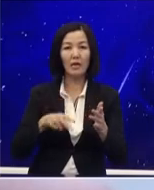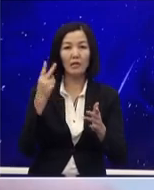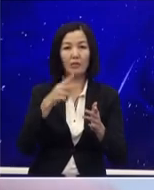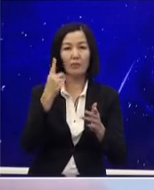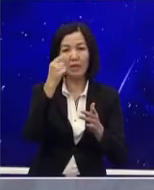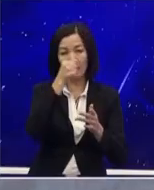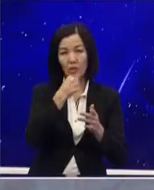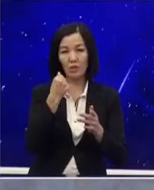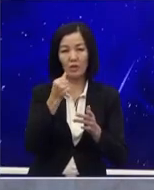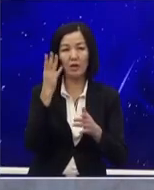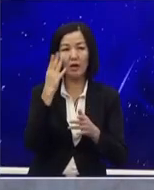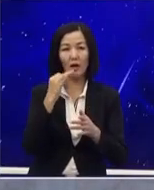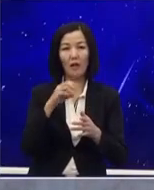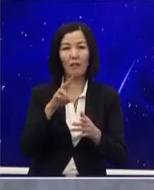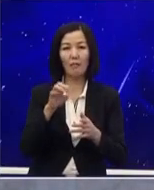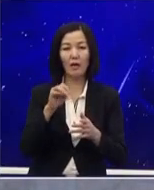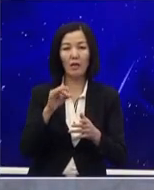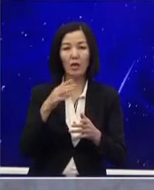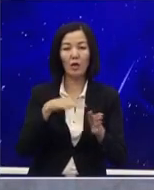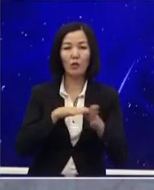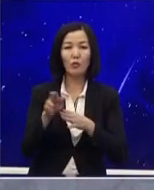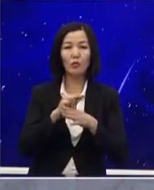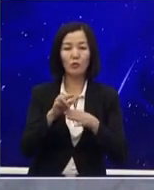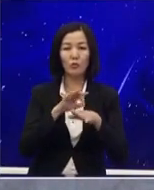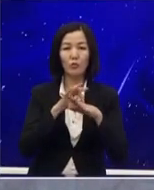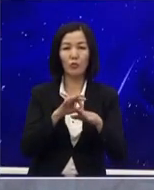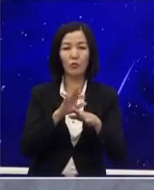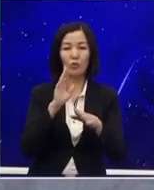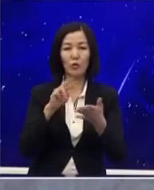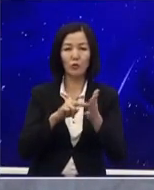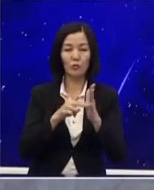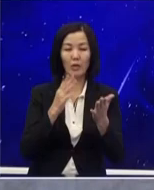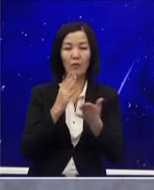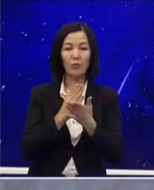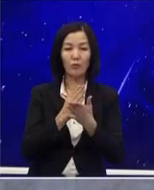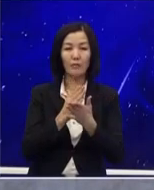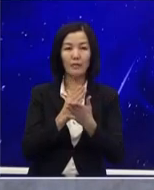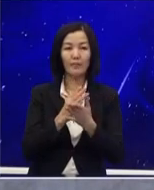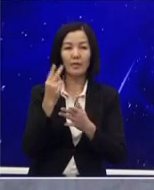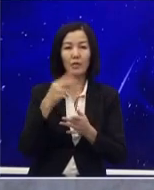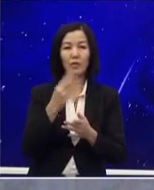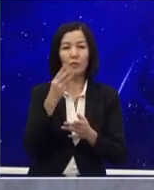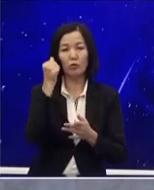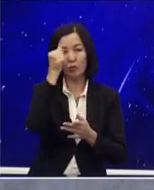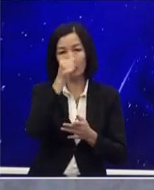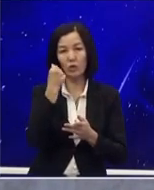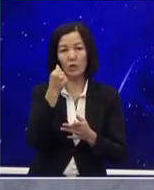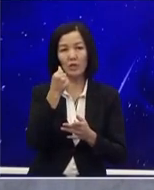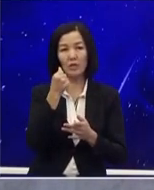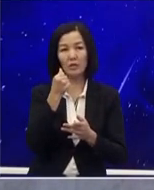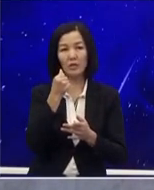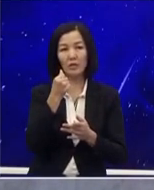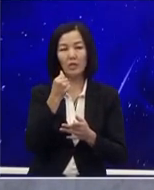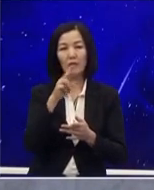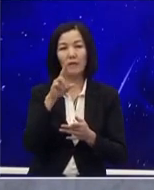жылы Алмалы ауылдық мәдениет үйін күрделі жөндеуден өткізсек па деп жоспарлап отырмыз. 23 жылға